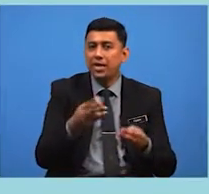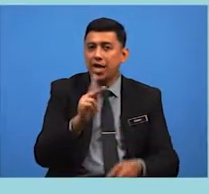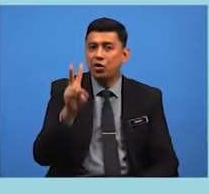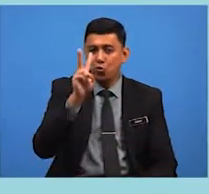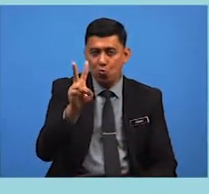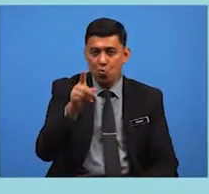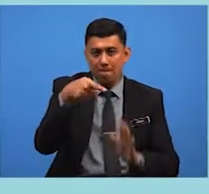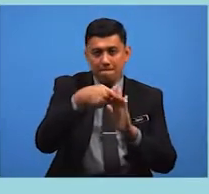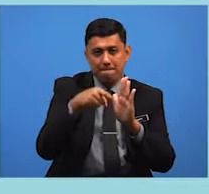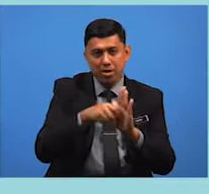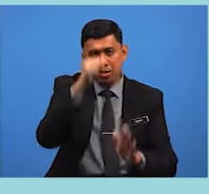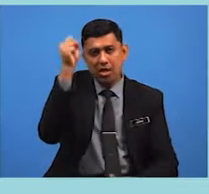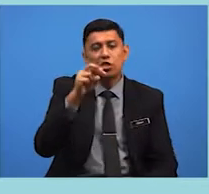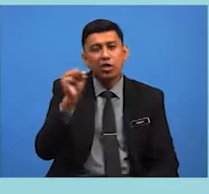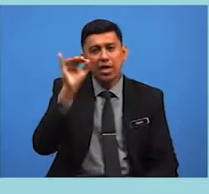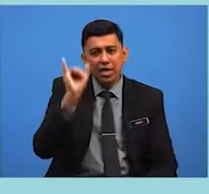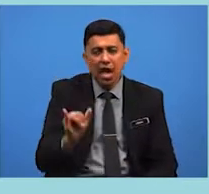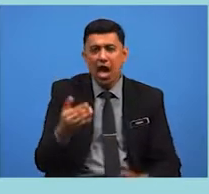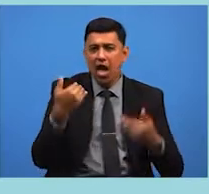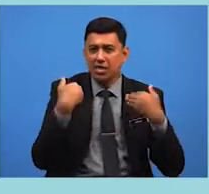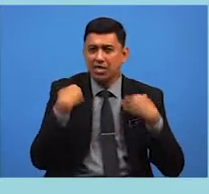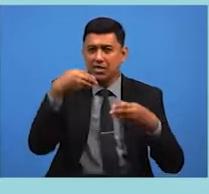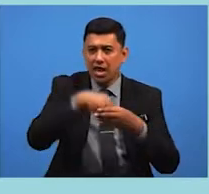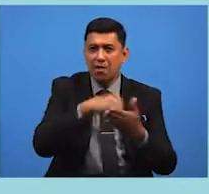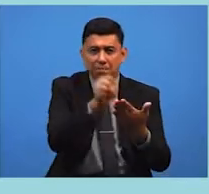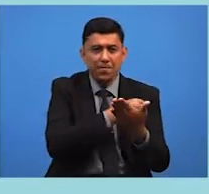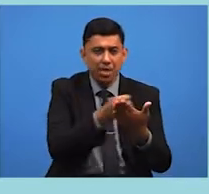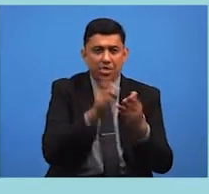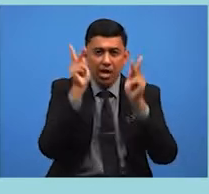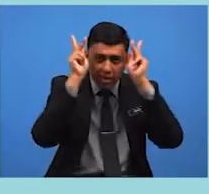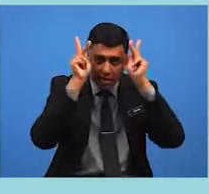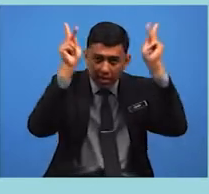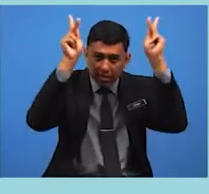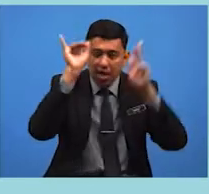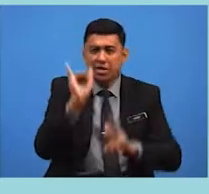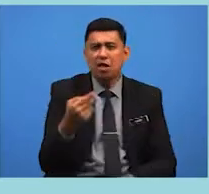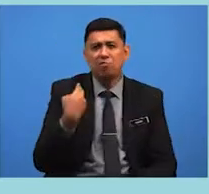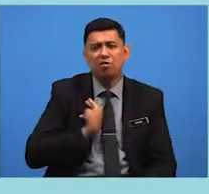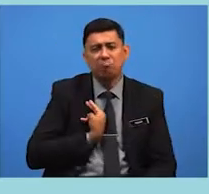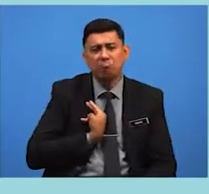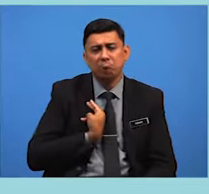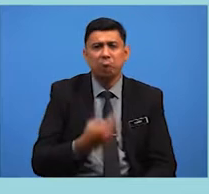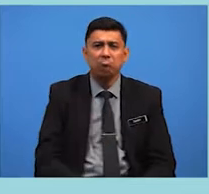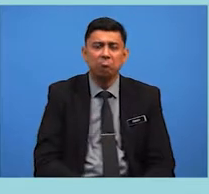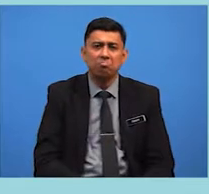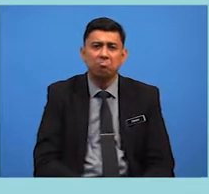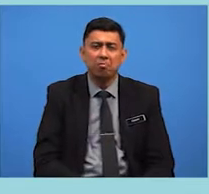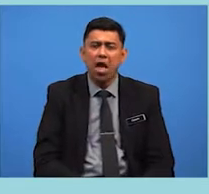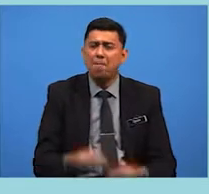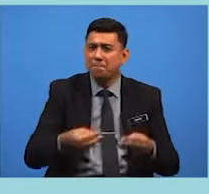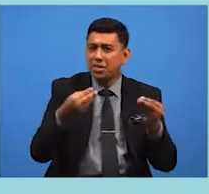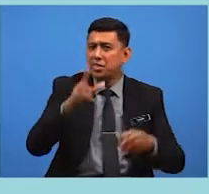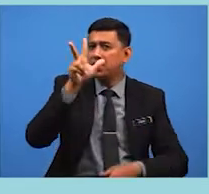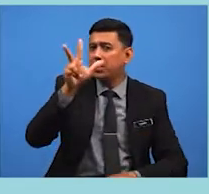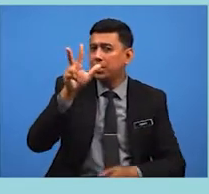dua persoalan yang terdapat dalam sajak kijang yang lelah. Soalan ini